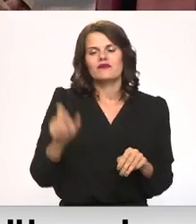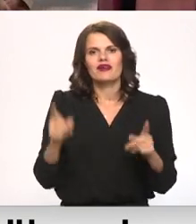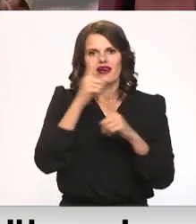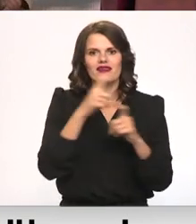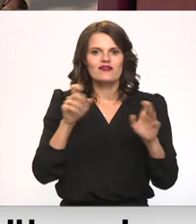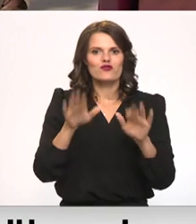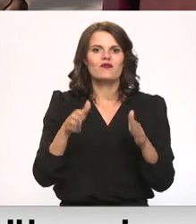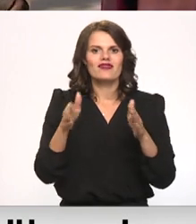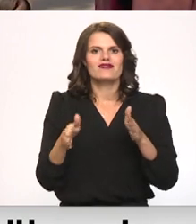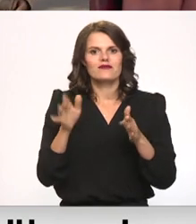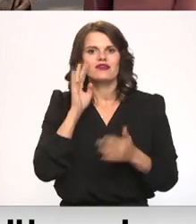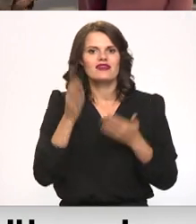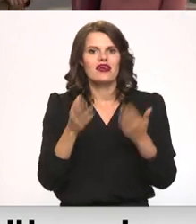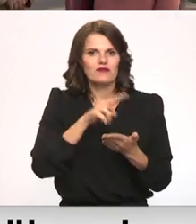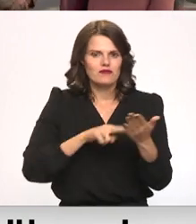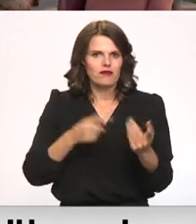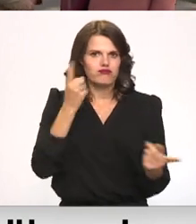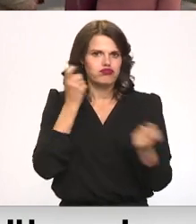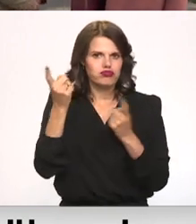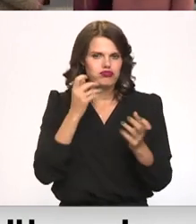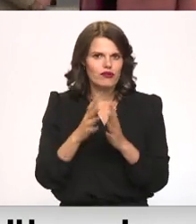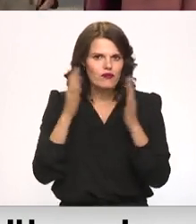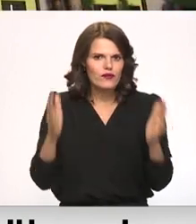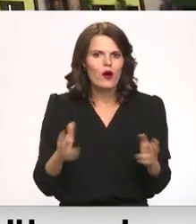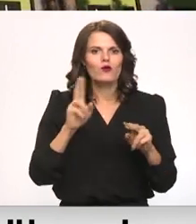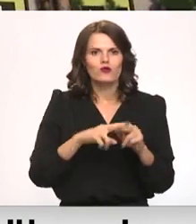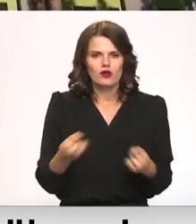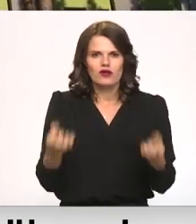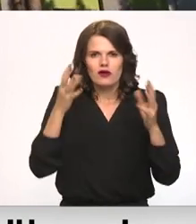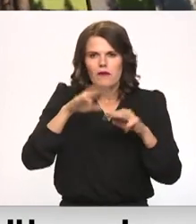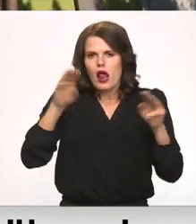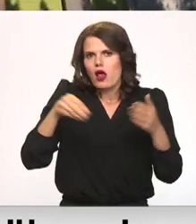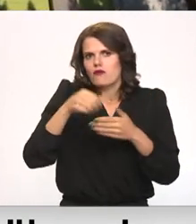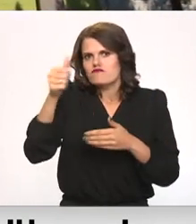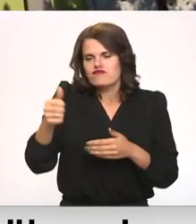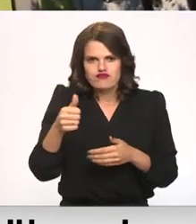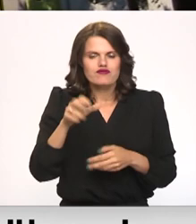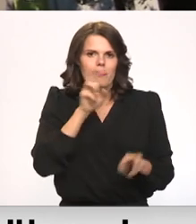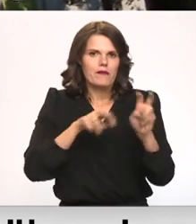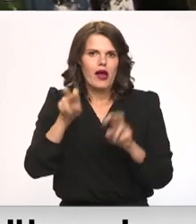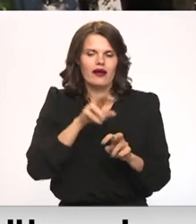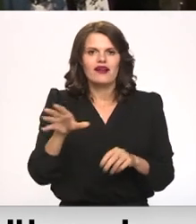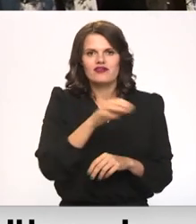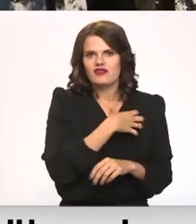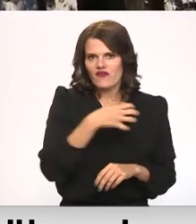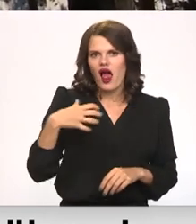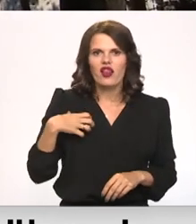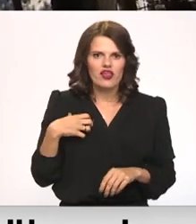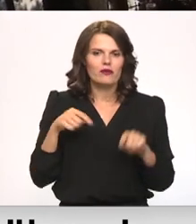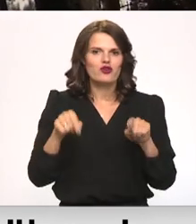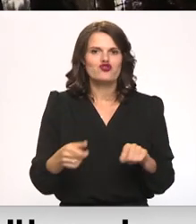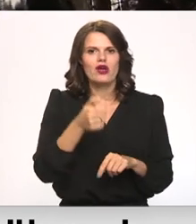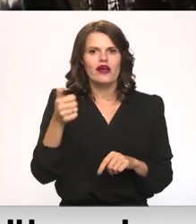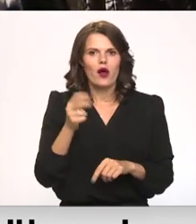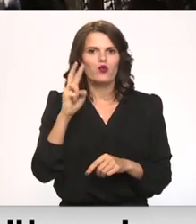slimnīcu iespējamiem parādiem pienāk aizvien vairāk, un ir skaidrs, ka miljoni rēķinu samaksai būs jāmeklē visai valdībai. Šī gada